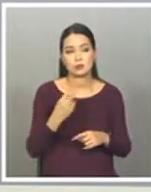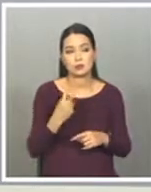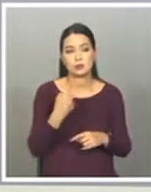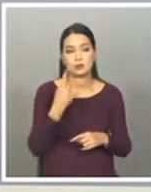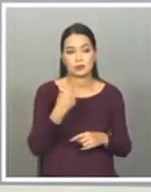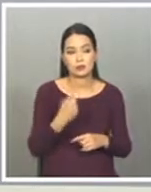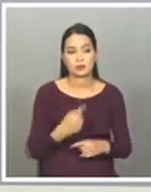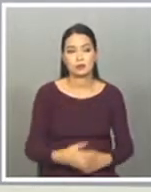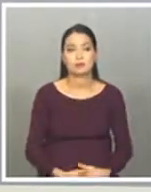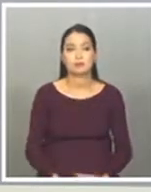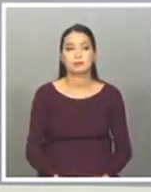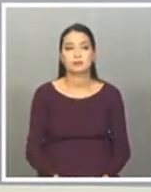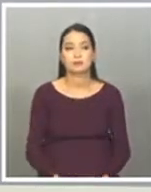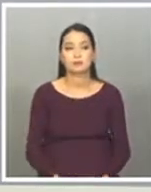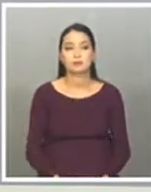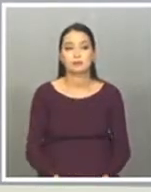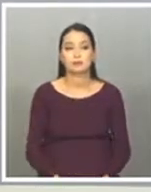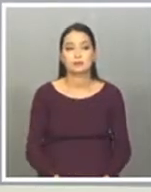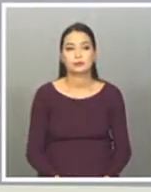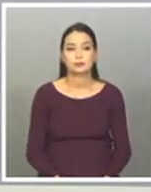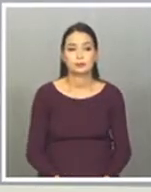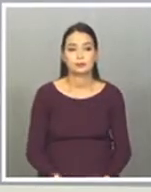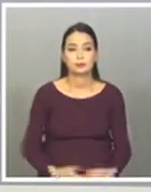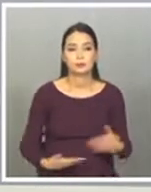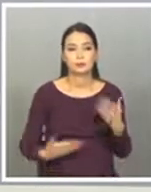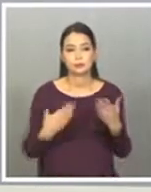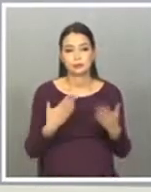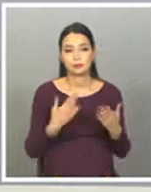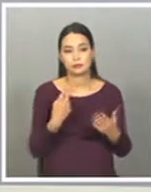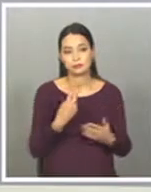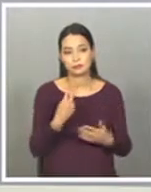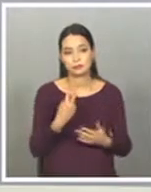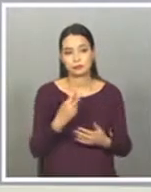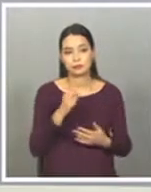1 дәрежесі. Және екіншісі, А